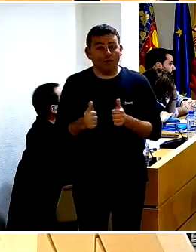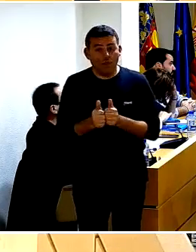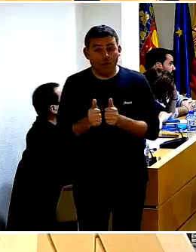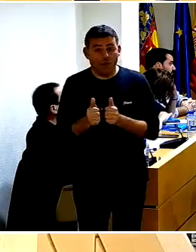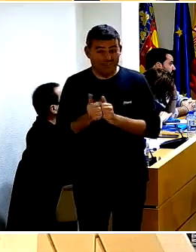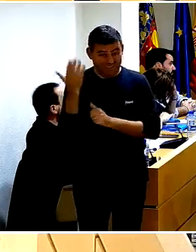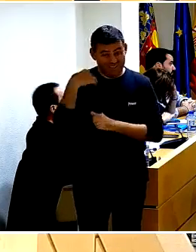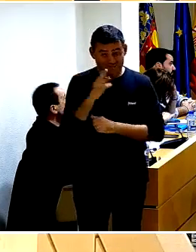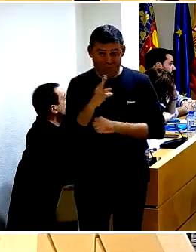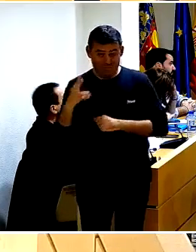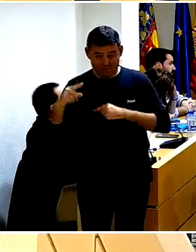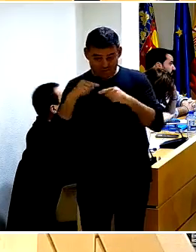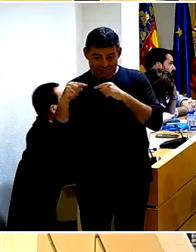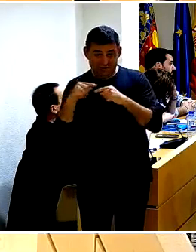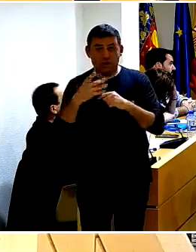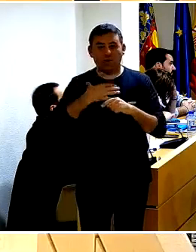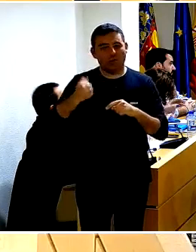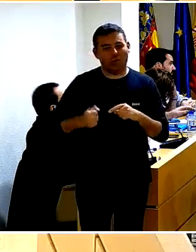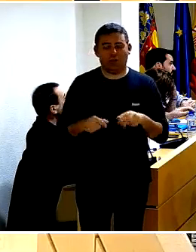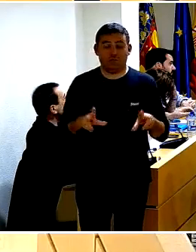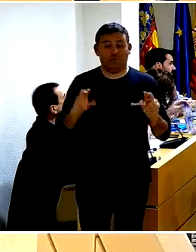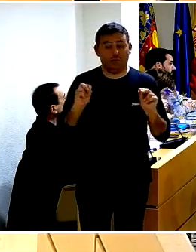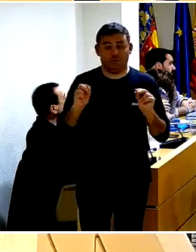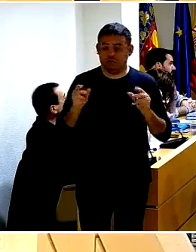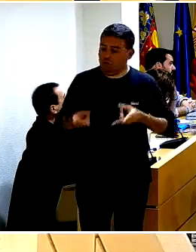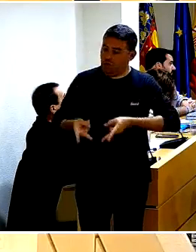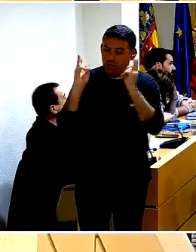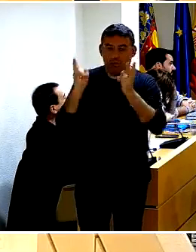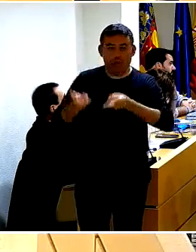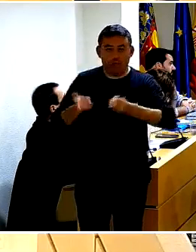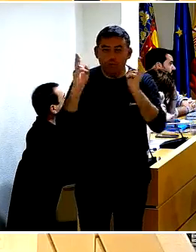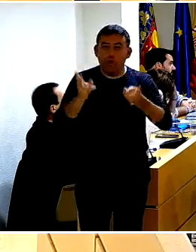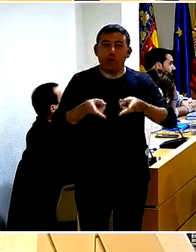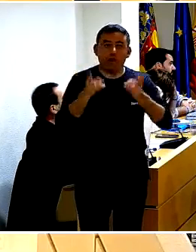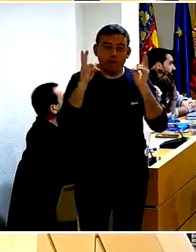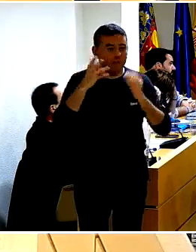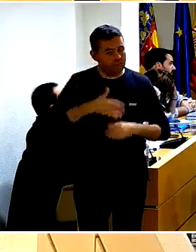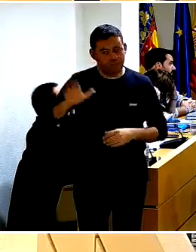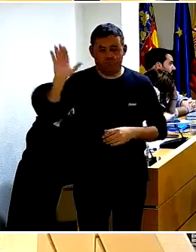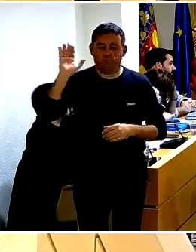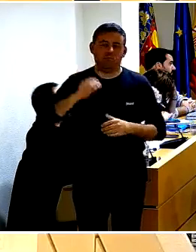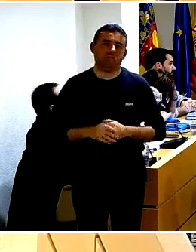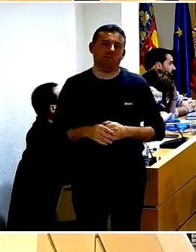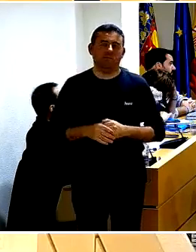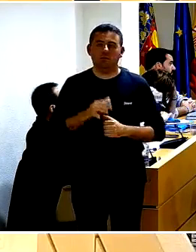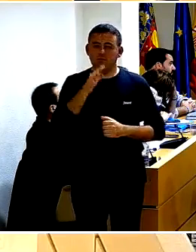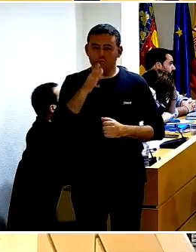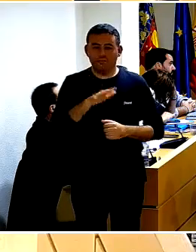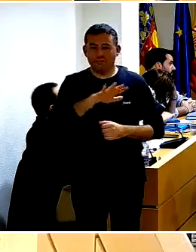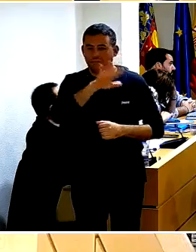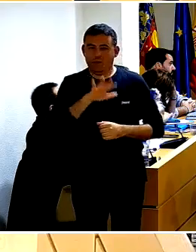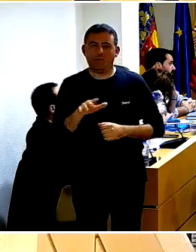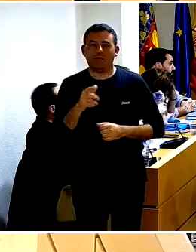feina. El meu argument, quan vaig defensar aquesta pujada, justament va ser que qui més ho anava a notar anava a ser l'oposició i que era una manera de reconèixer el seu